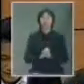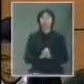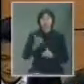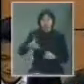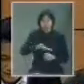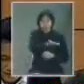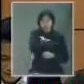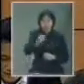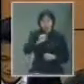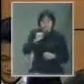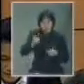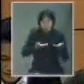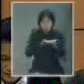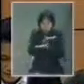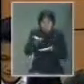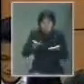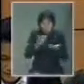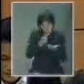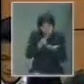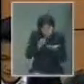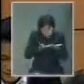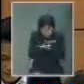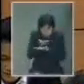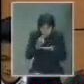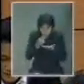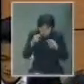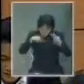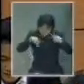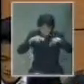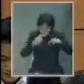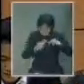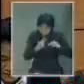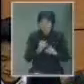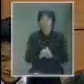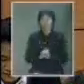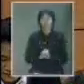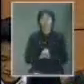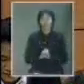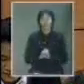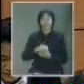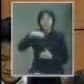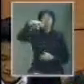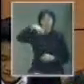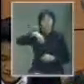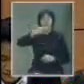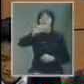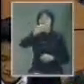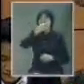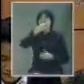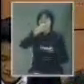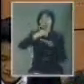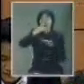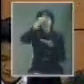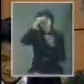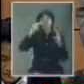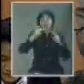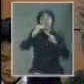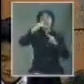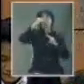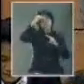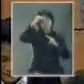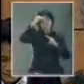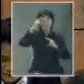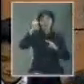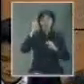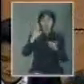นะดังนั้นสำนักงานอาชีวศึกษากระทรวงศึกษาและกระทรวงต่างๆเขาต้องส่